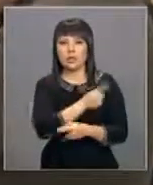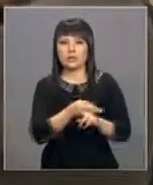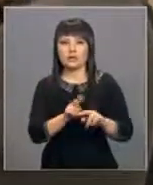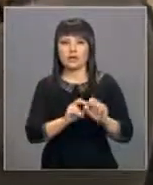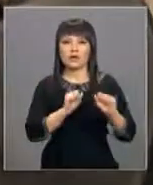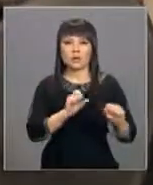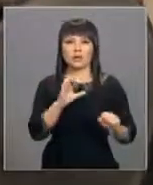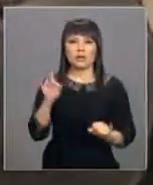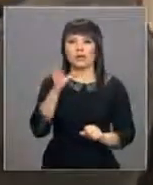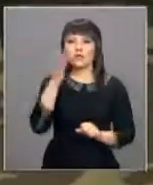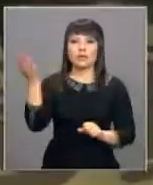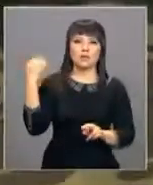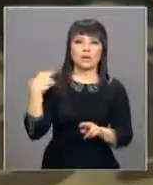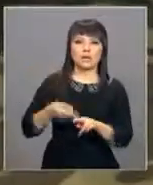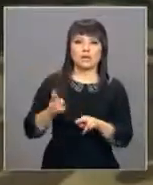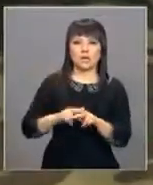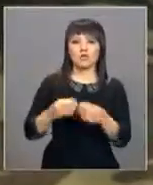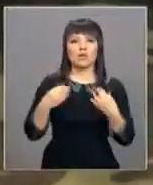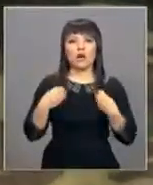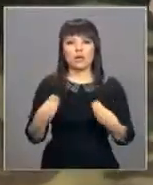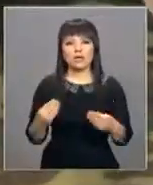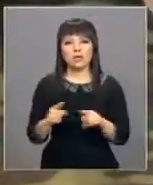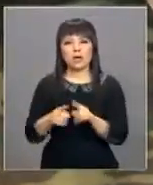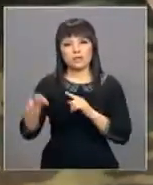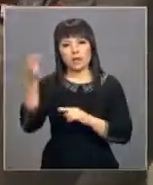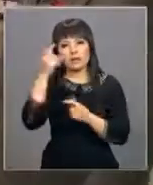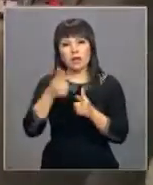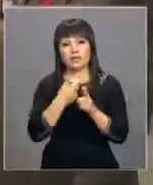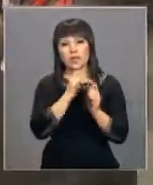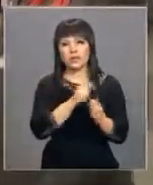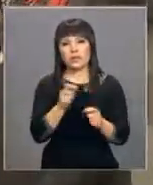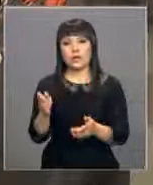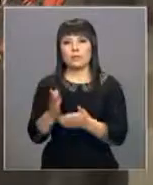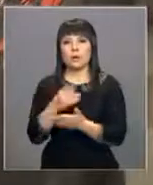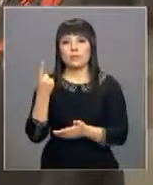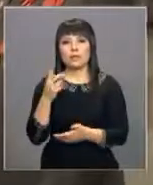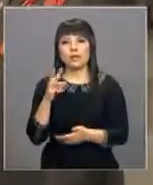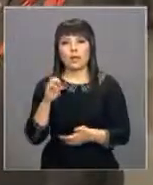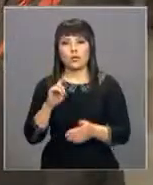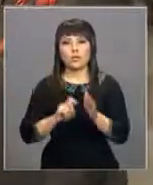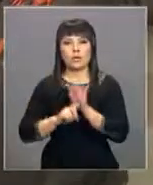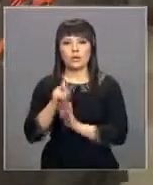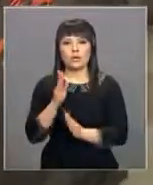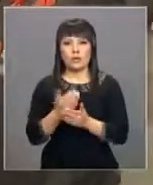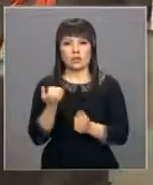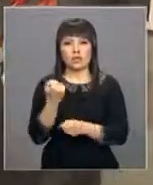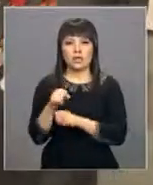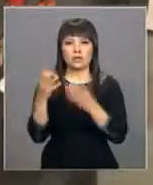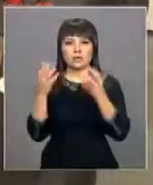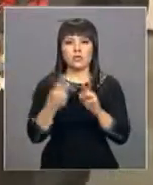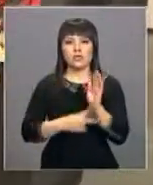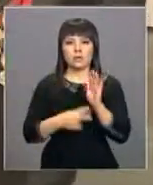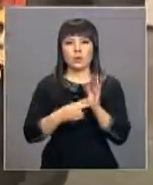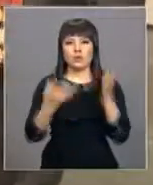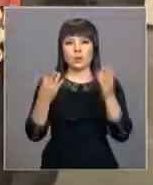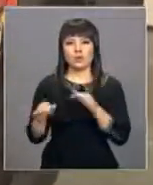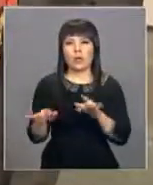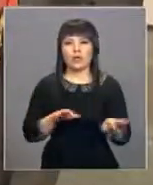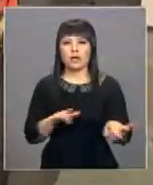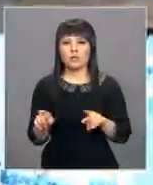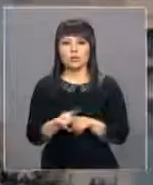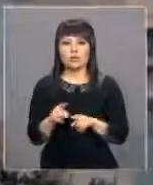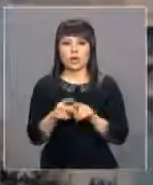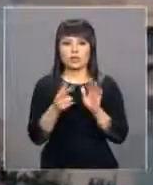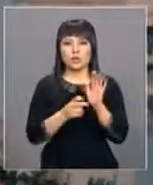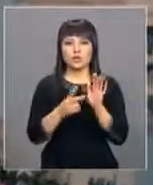одағы батыр атағына ие болған жауынгерлер есімі берілді. Ал 1 наурызда басталған жеңіс дейін 70 күні акциясы аясында